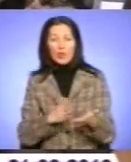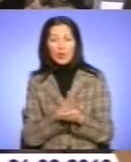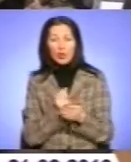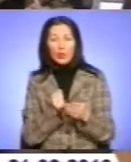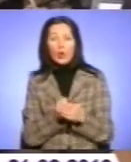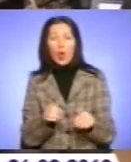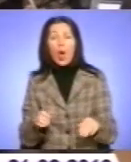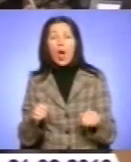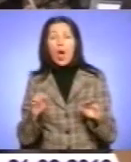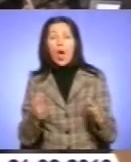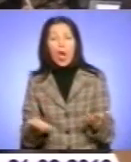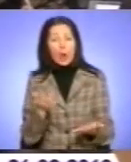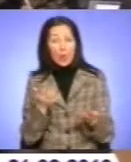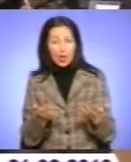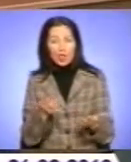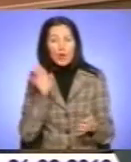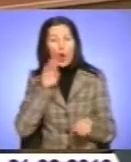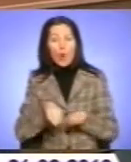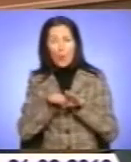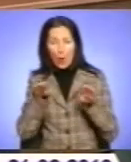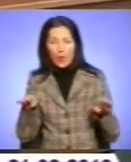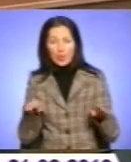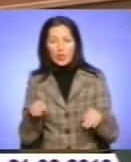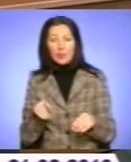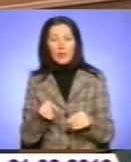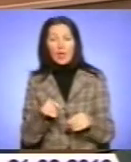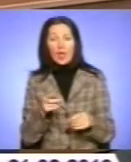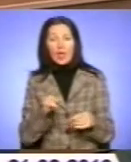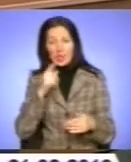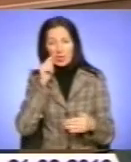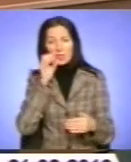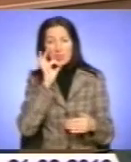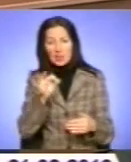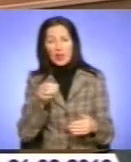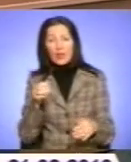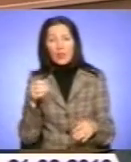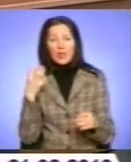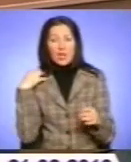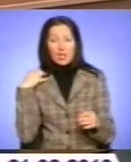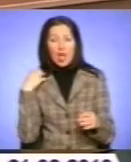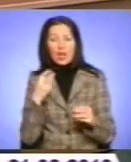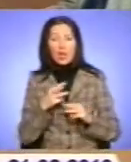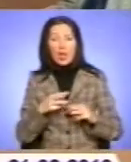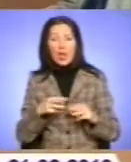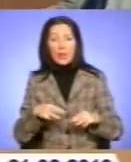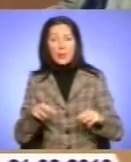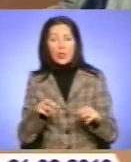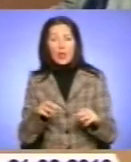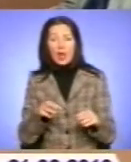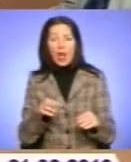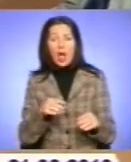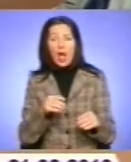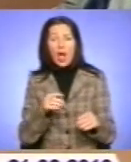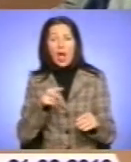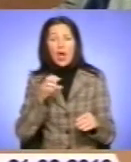дощових паводків. А тому, як зазначив начальник територіального управління Міністерства надзвичайних ситуацій України в області Євген